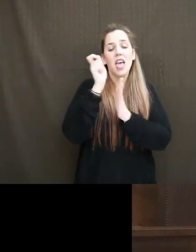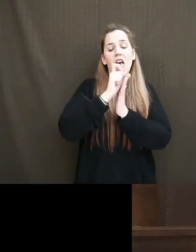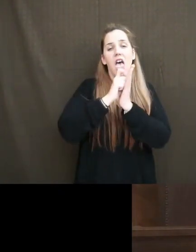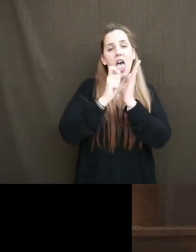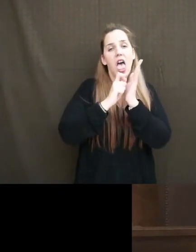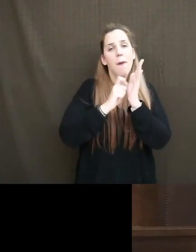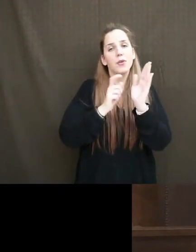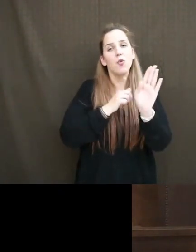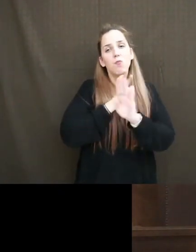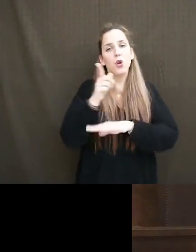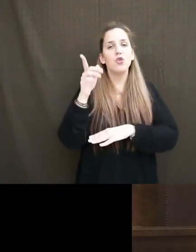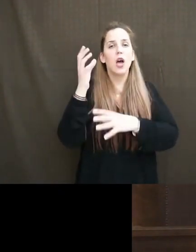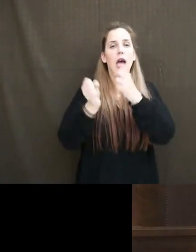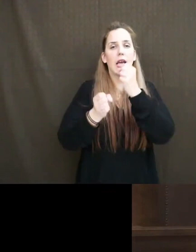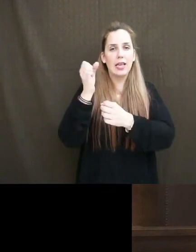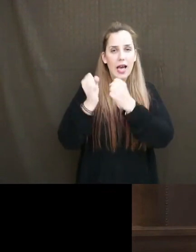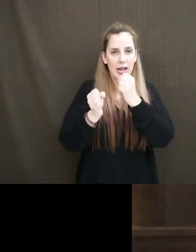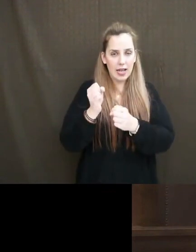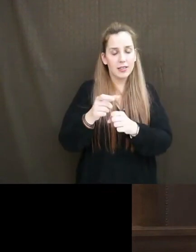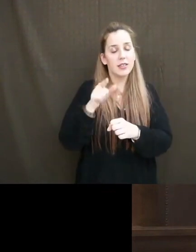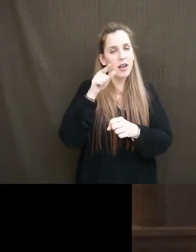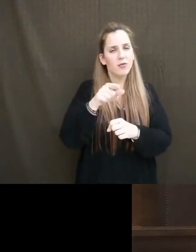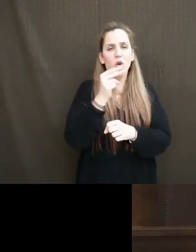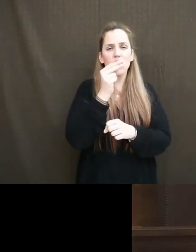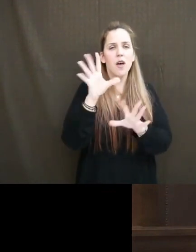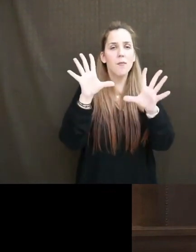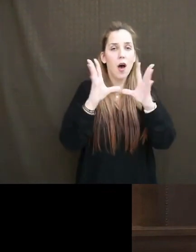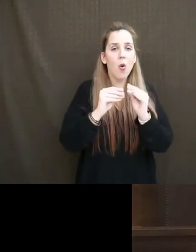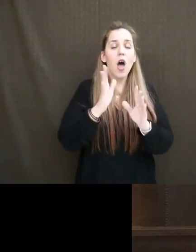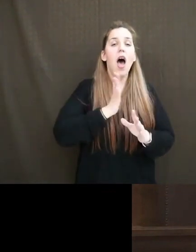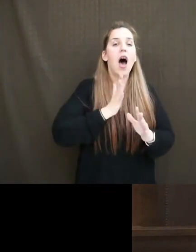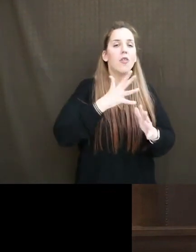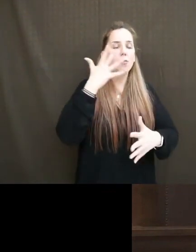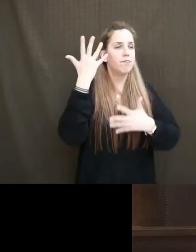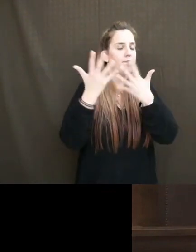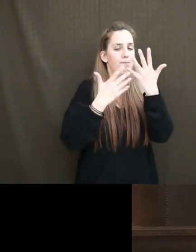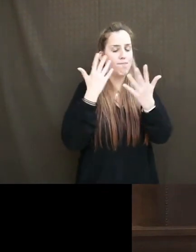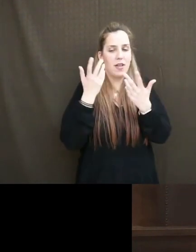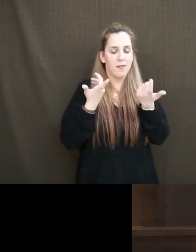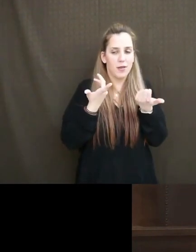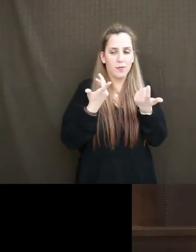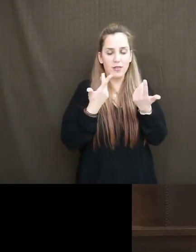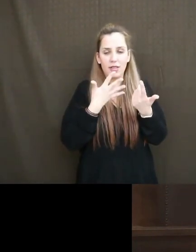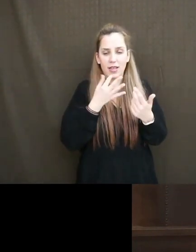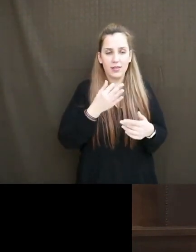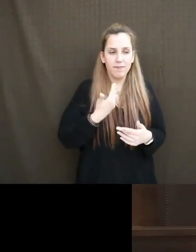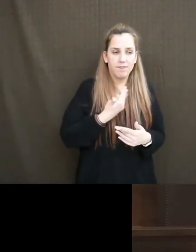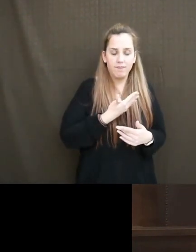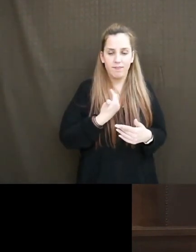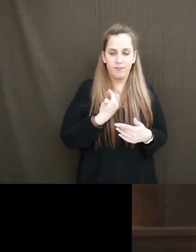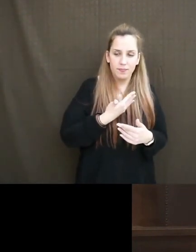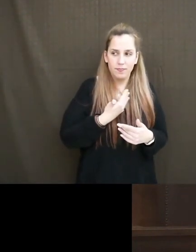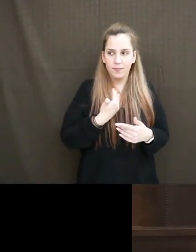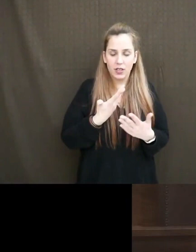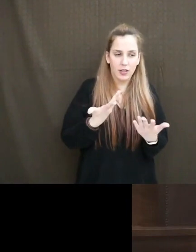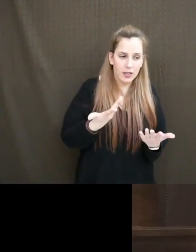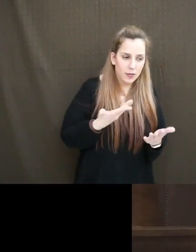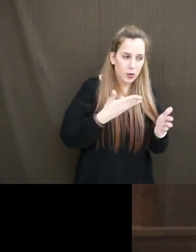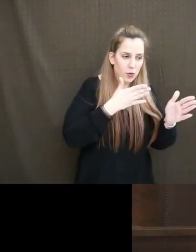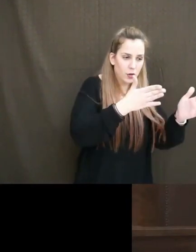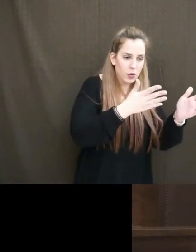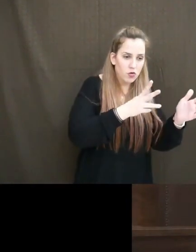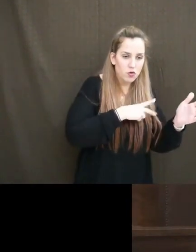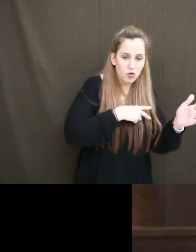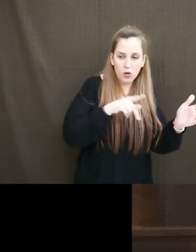μπερδεμένοι. Σας παρακαλώ, σας ενθαρρύνω, σας προτρέπω την προς Γαλάτας επιστολή να τη διαβάζετε 2 φορές το χρόνο.